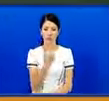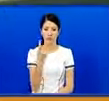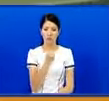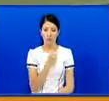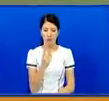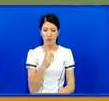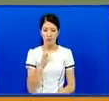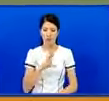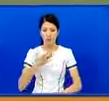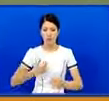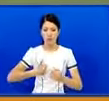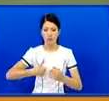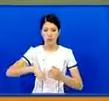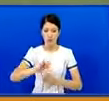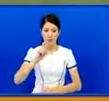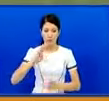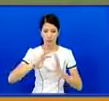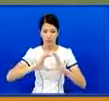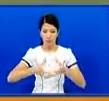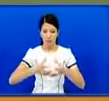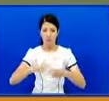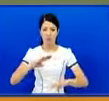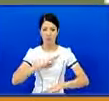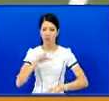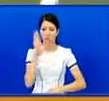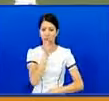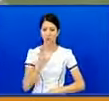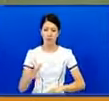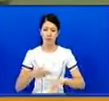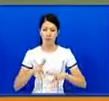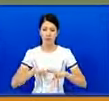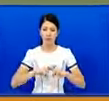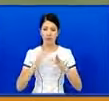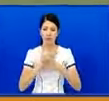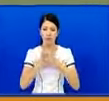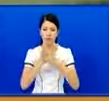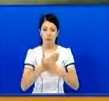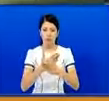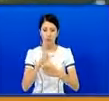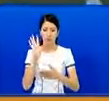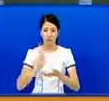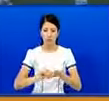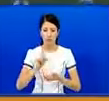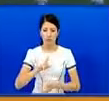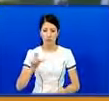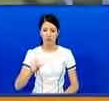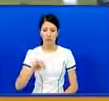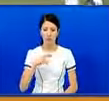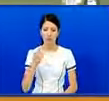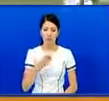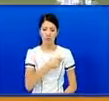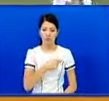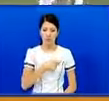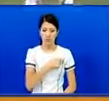тепкен Рохер Каньястың добы да қақпаға дармады. Жанкүйерлердің аса зор қолдауына ие болған Алексей Петрушин шәкірттері қайта-қайта